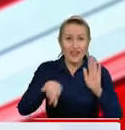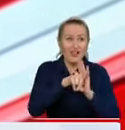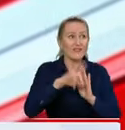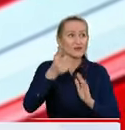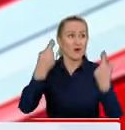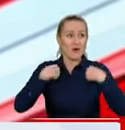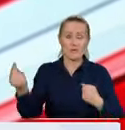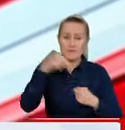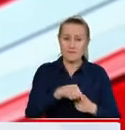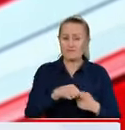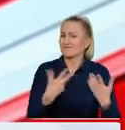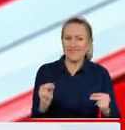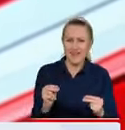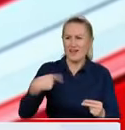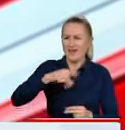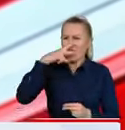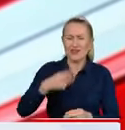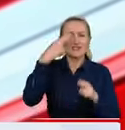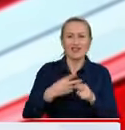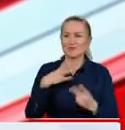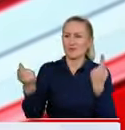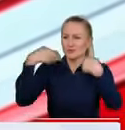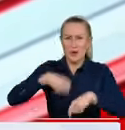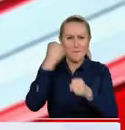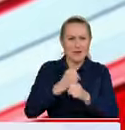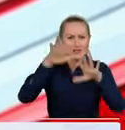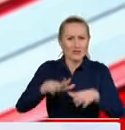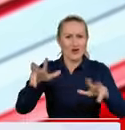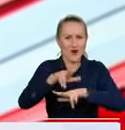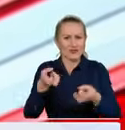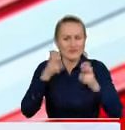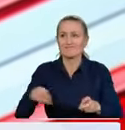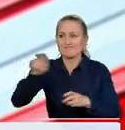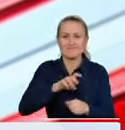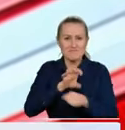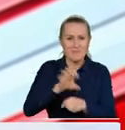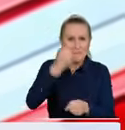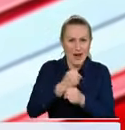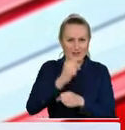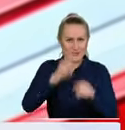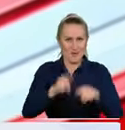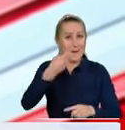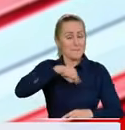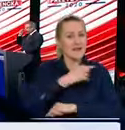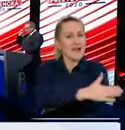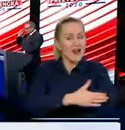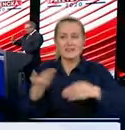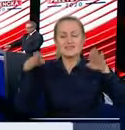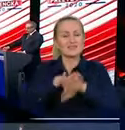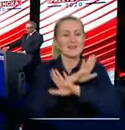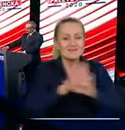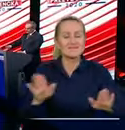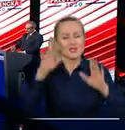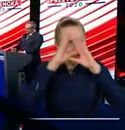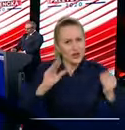nich jest, pracuje, założyło rodziny, wytwarza nasz produkt krajowy. Nie zamykajmy granic, szanujmy ustalenia